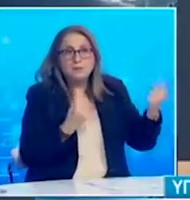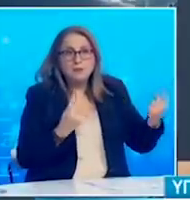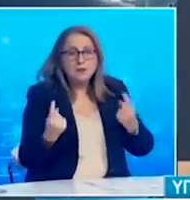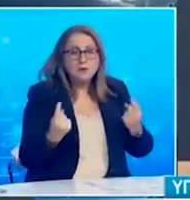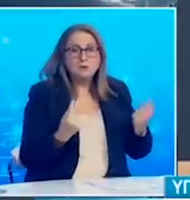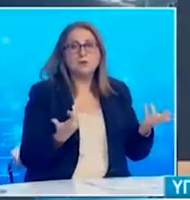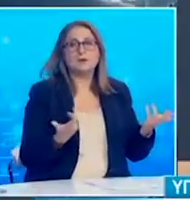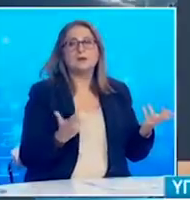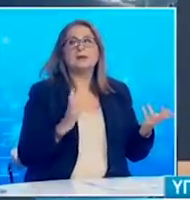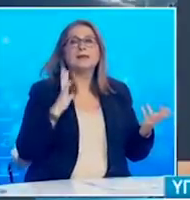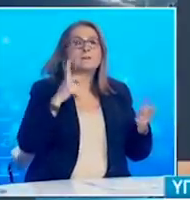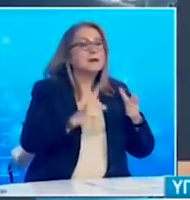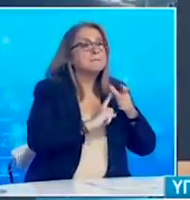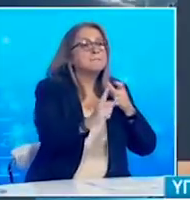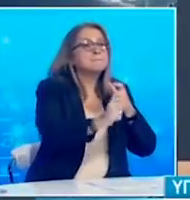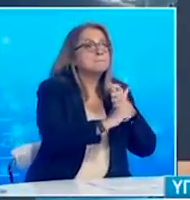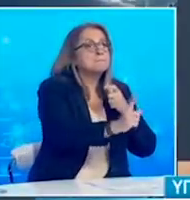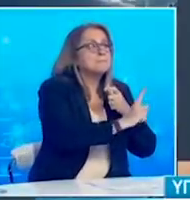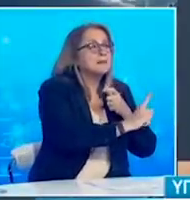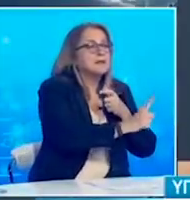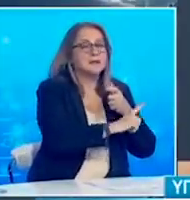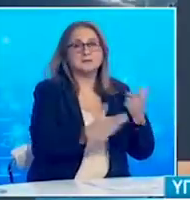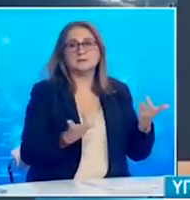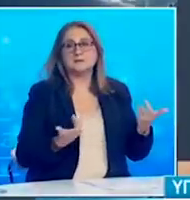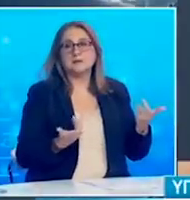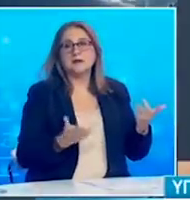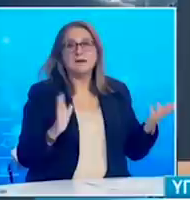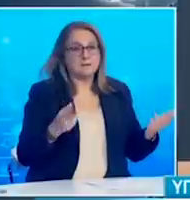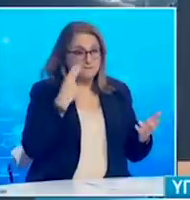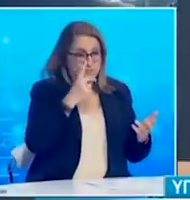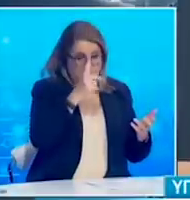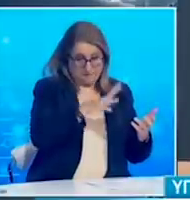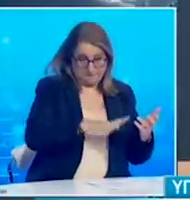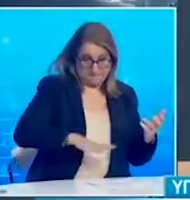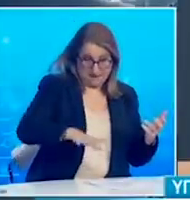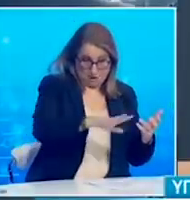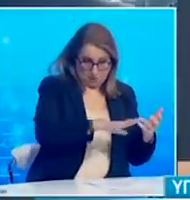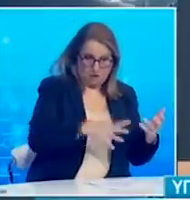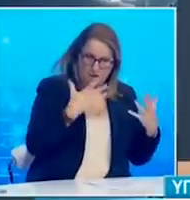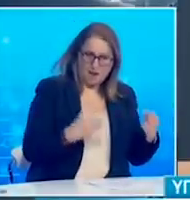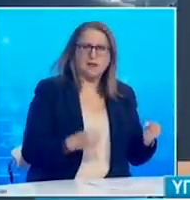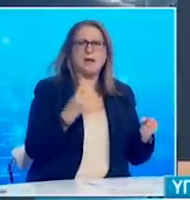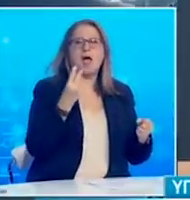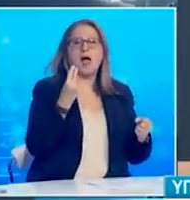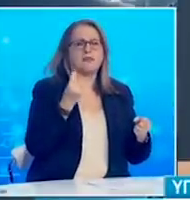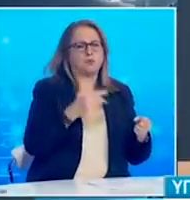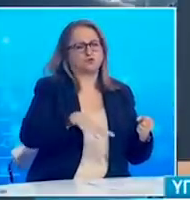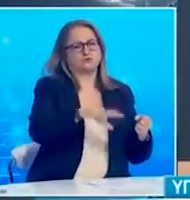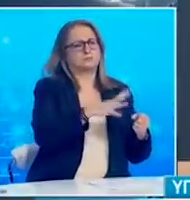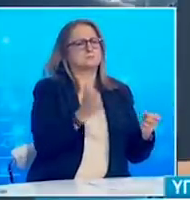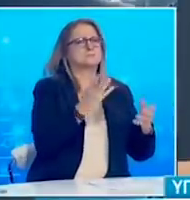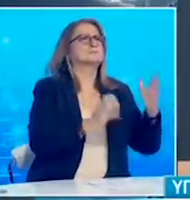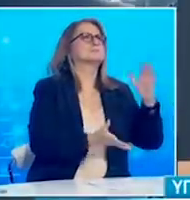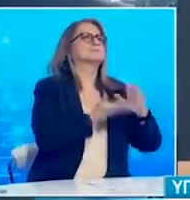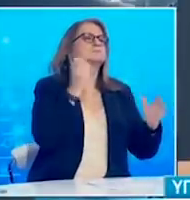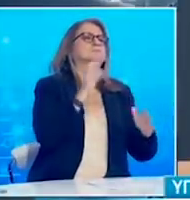ακόμα και στις ίδιες τις μετακινήσεις. Όταν βλέπουμε λοιπόν ότι μια περιοχή έχει έναν αριθμό, γύρω από αυτή την περιοχή